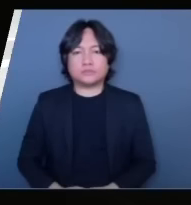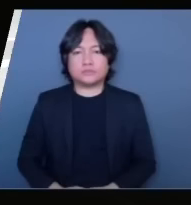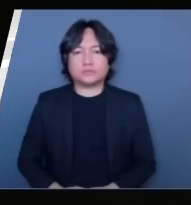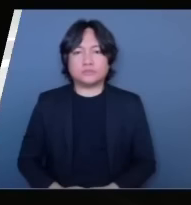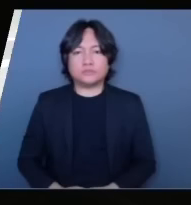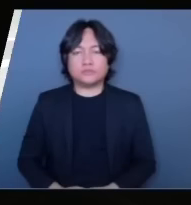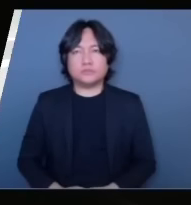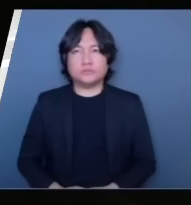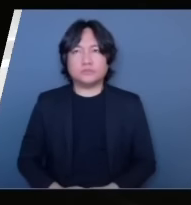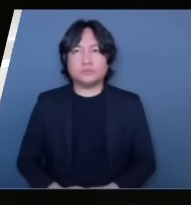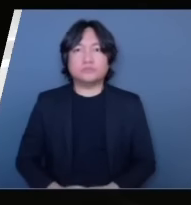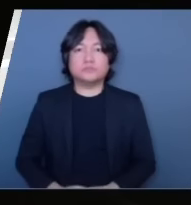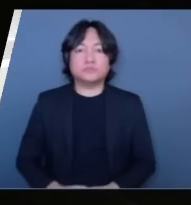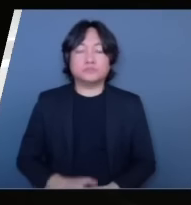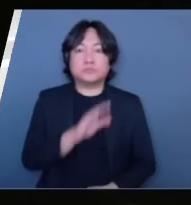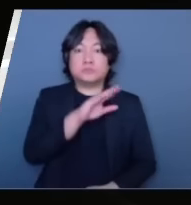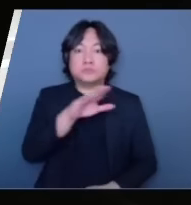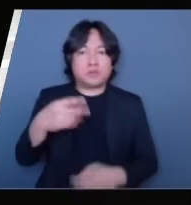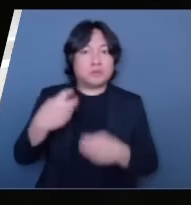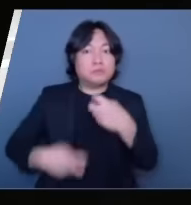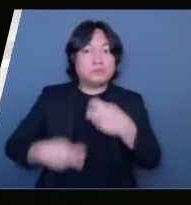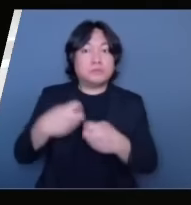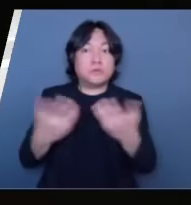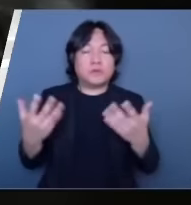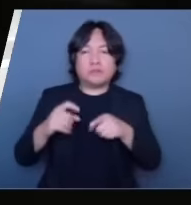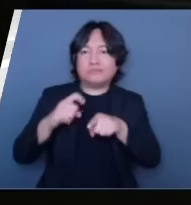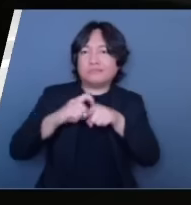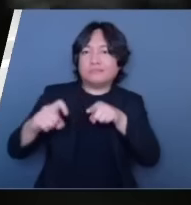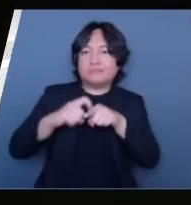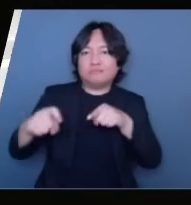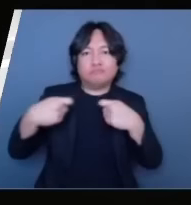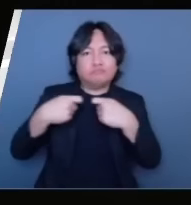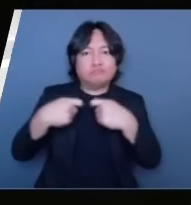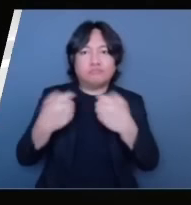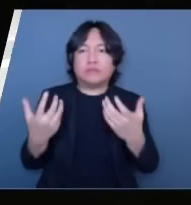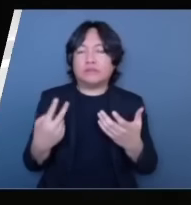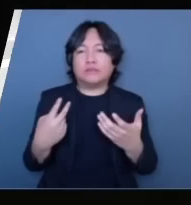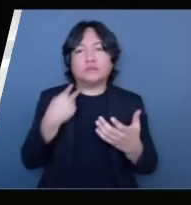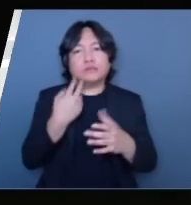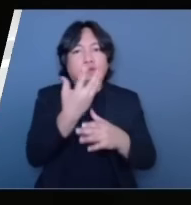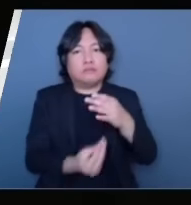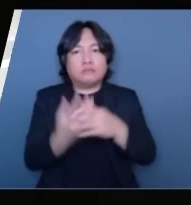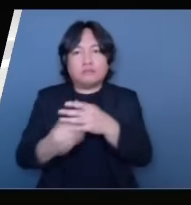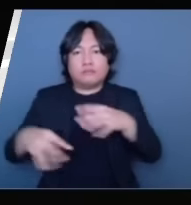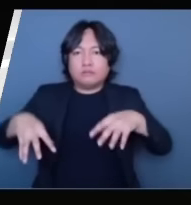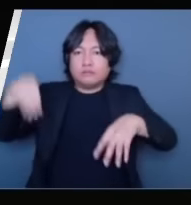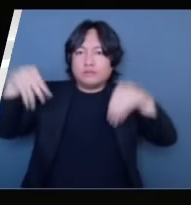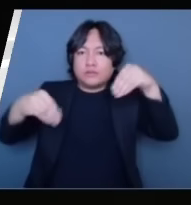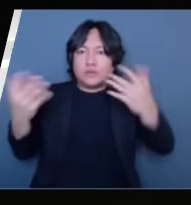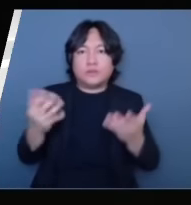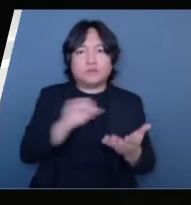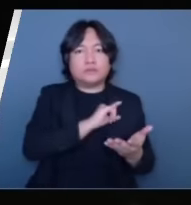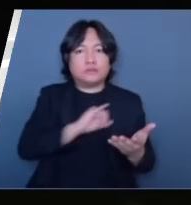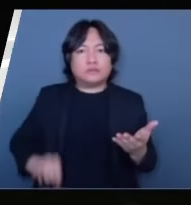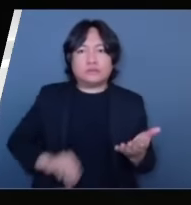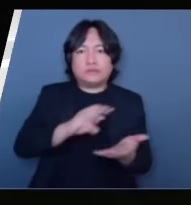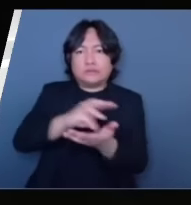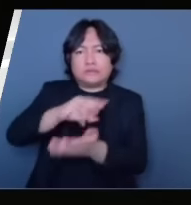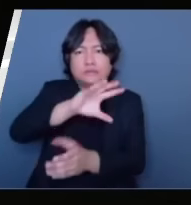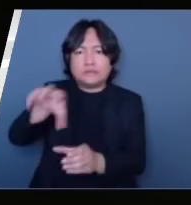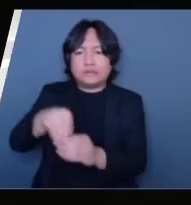Samantala, Pia, problema pa rin yung supply ng kuryente sa maraming lugar dito sa lalawigan ng Isabela, kabilang na dito sa Santiago City. Kaya yung mga